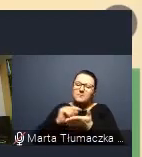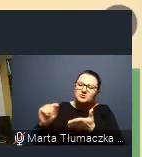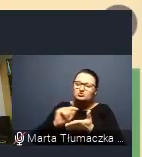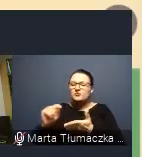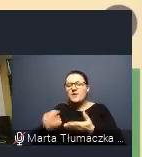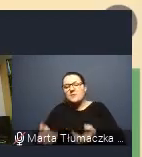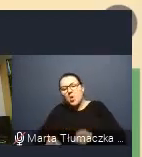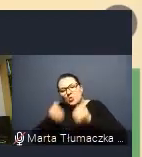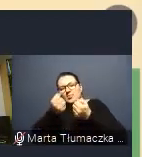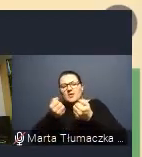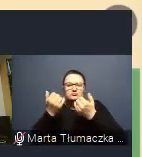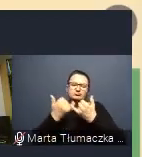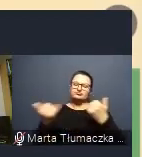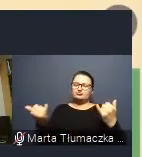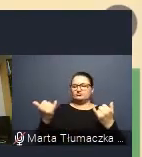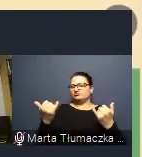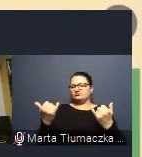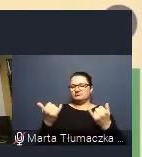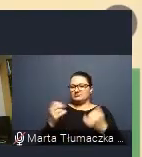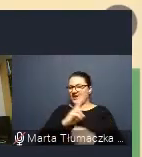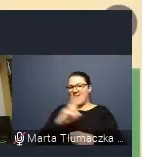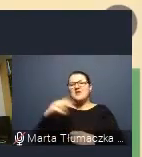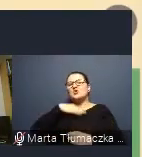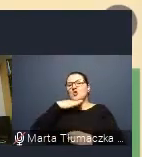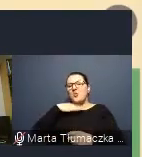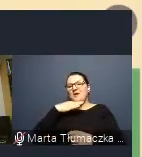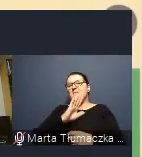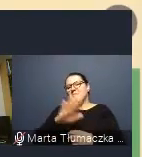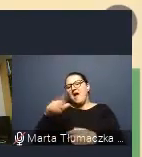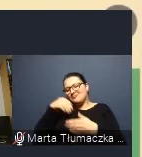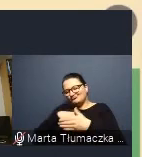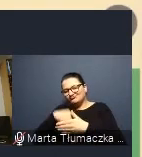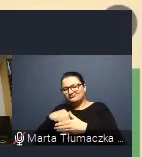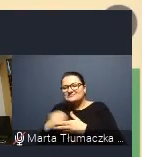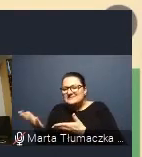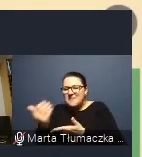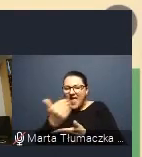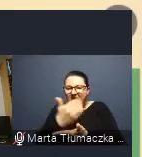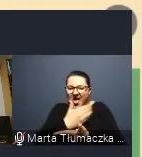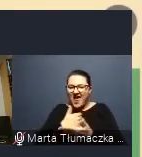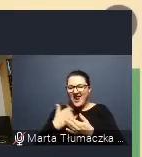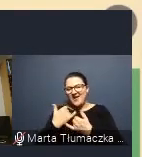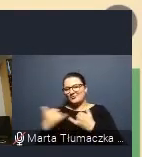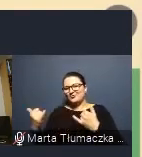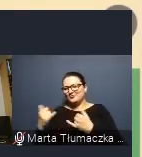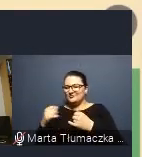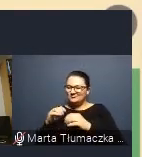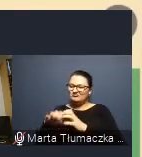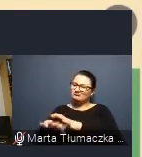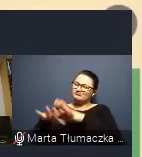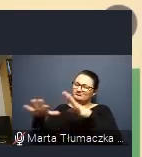podnieść. No i każdy logopeda przeważnie jest takim zbieraczem różnego rodzaju rzeczy, które